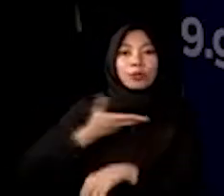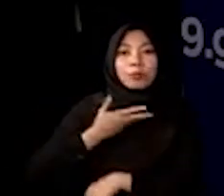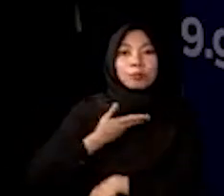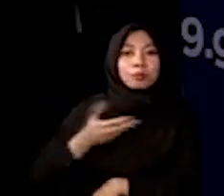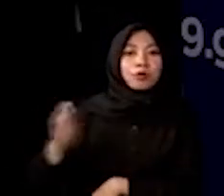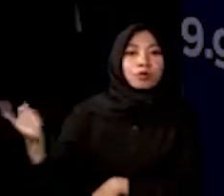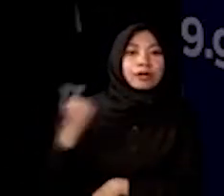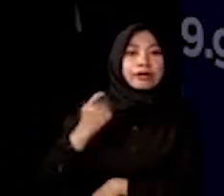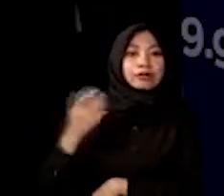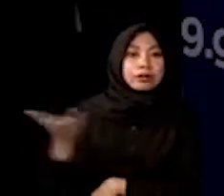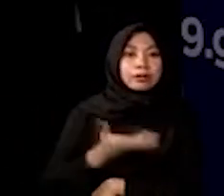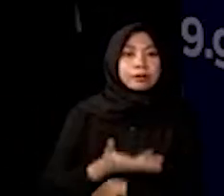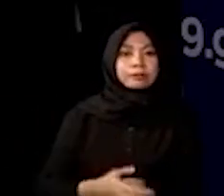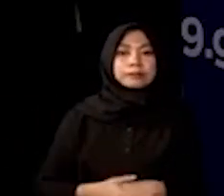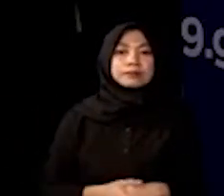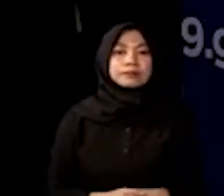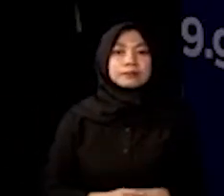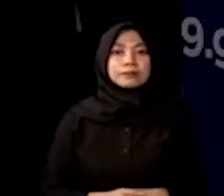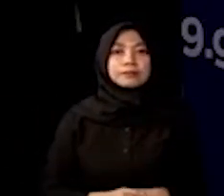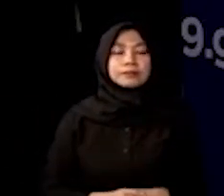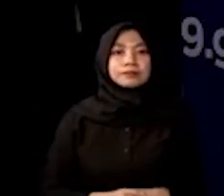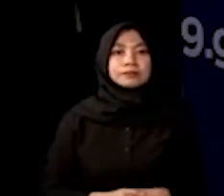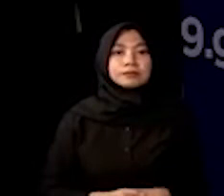langsung saya persilakan